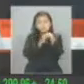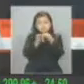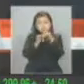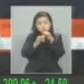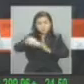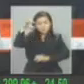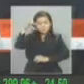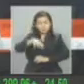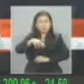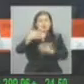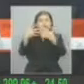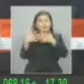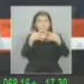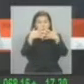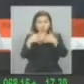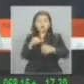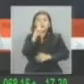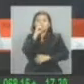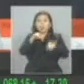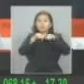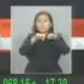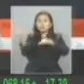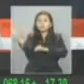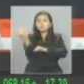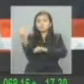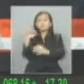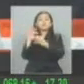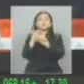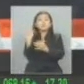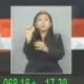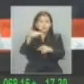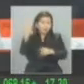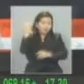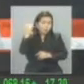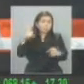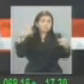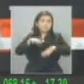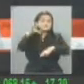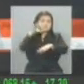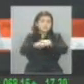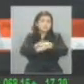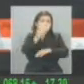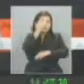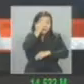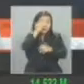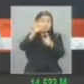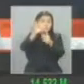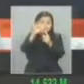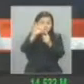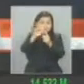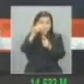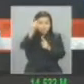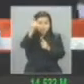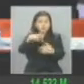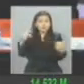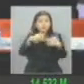งชาติของสหรัฐให้สัมภาษณ์ผ่านรายการโทรทัศน์ถึงการบุกจู่โจมที่พักของอุซามะห์บินลาดินในปากีสถานว่าทำให้สห